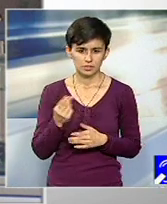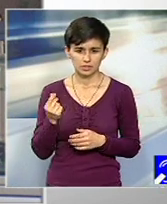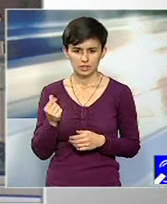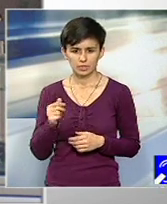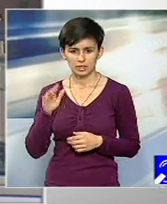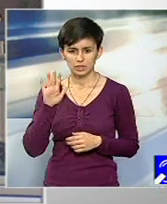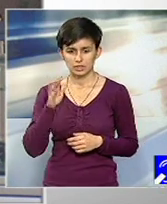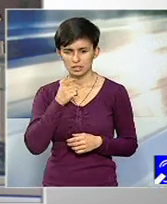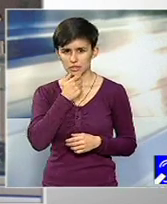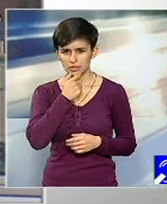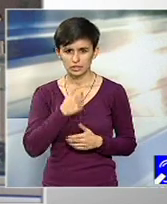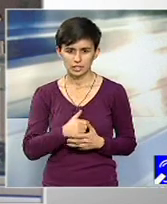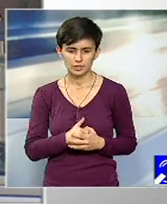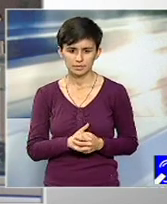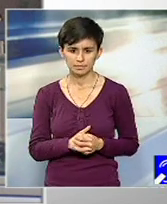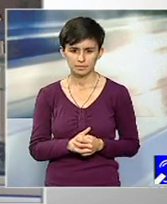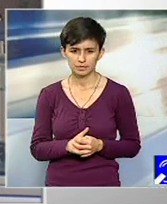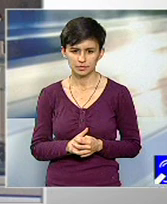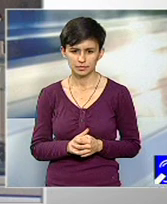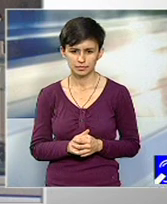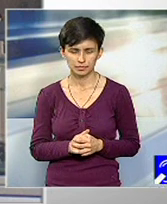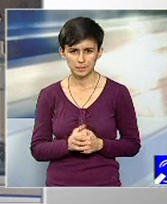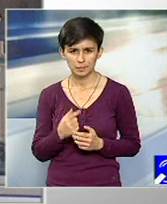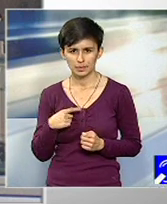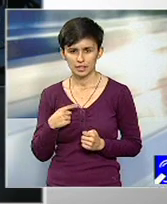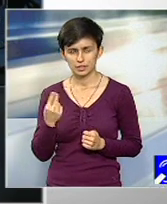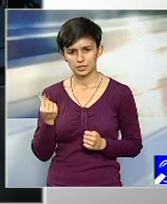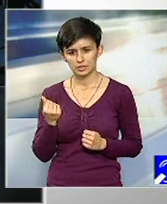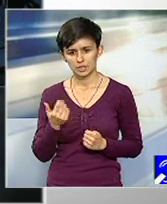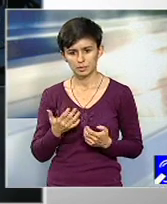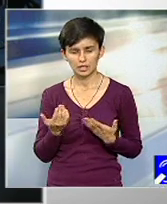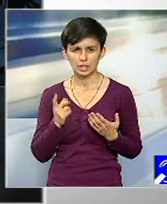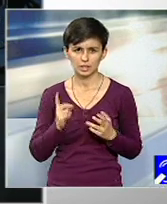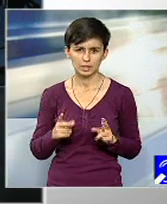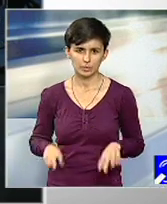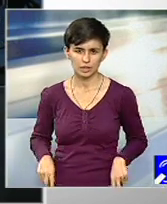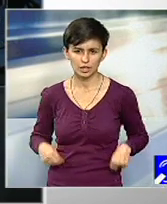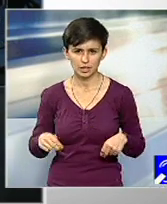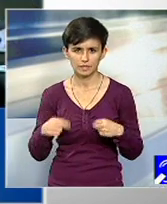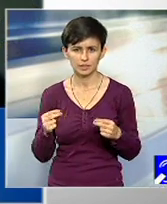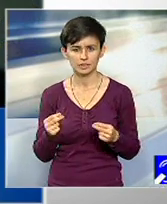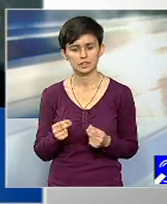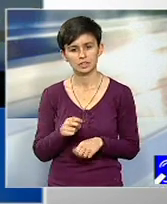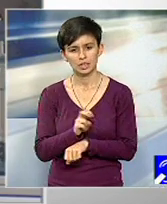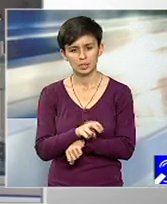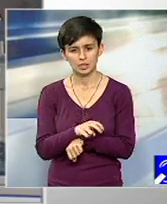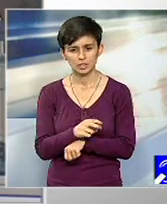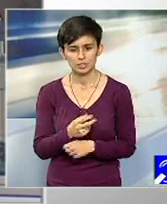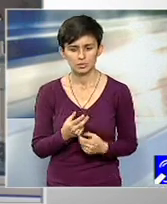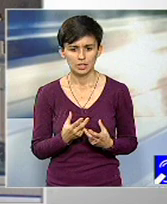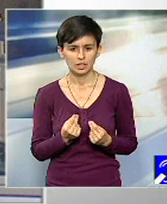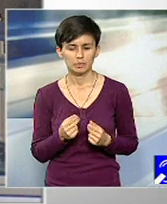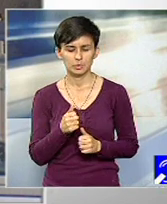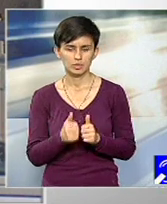ani de zile. Este vorba de bani care trebuie investiți în participare, înțeleg, la cât mai multe, da, competiții, în echipamente.